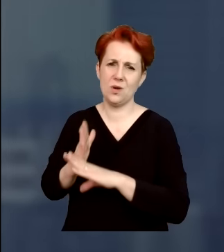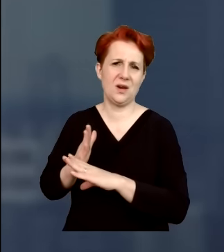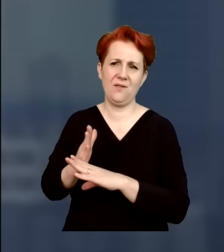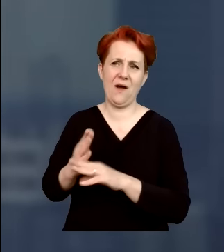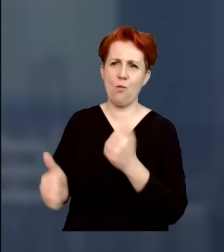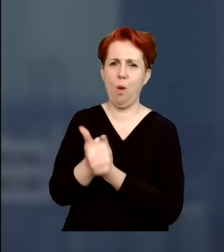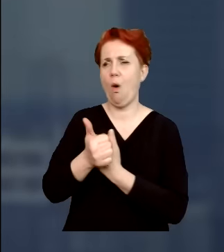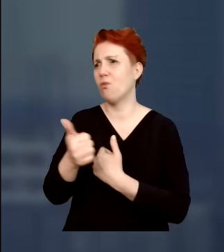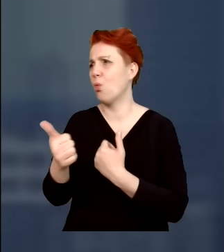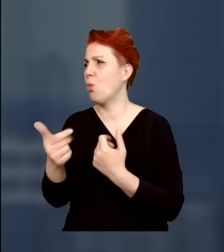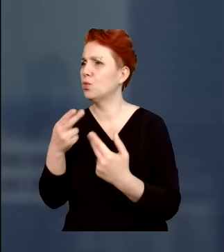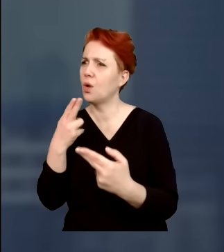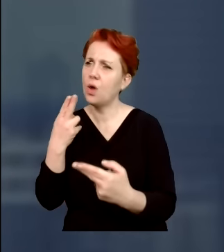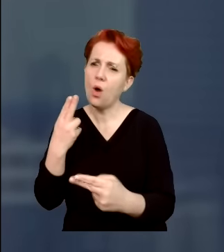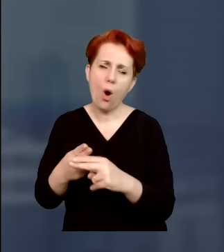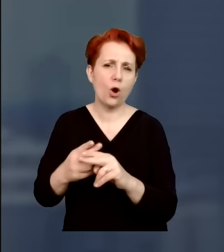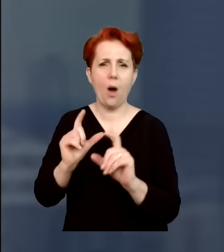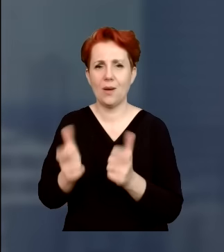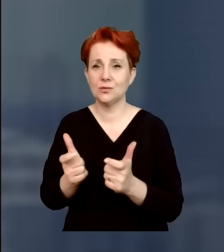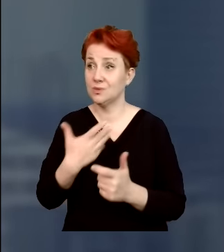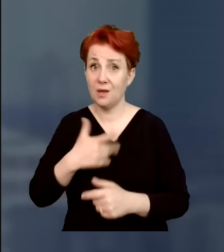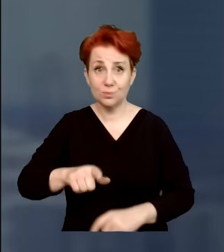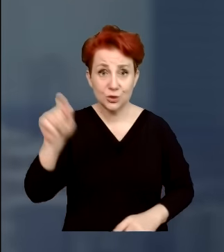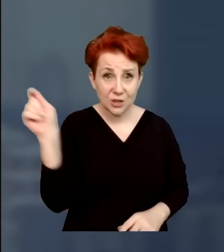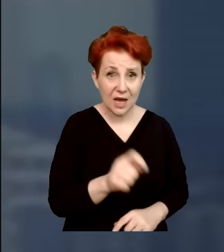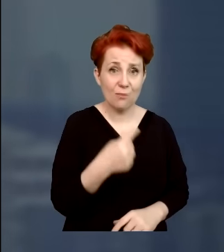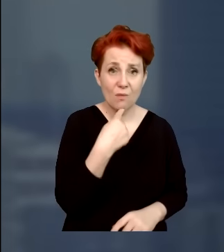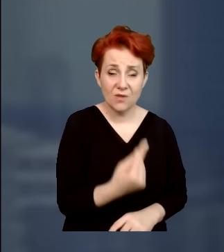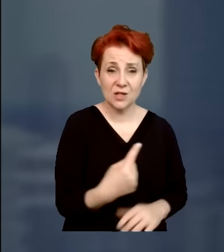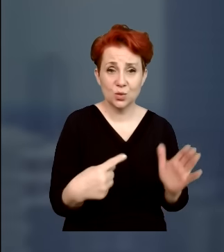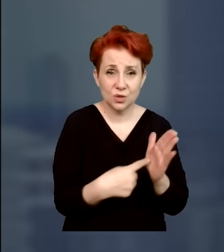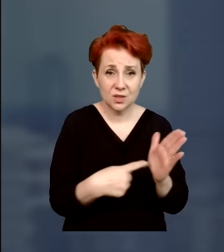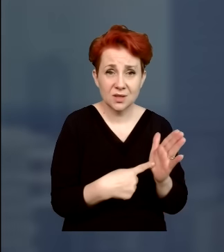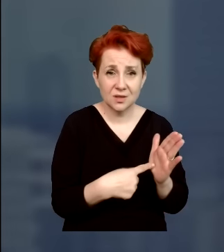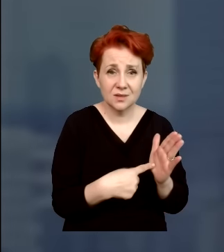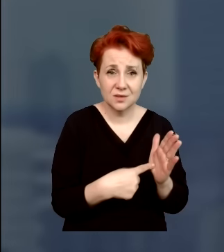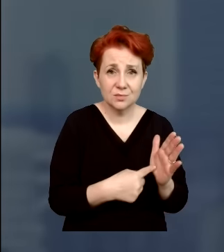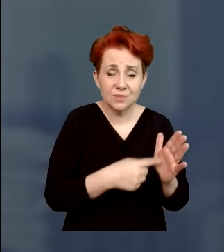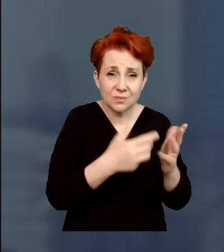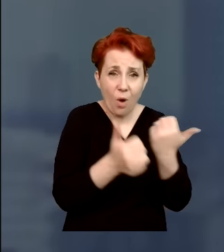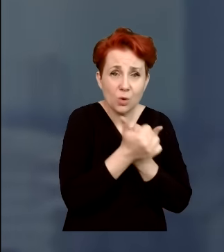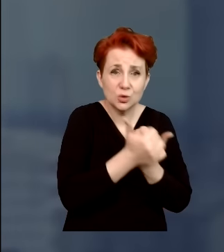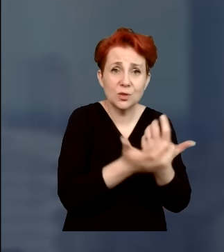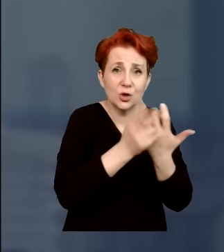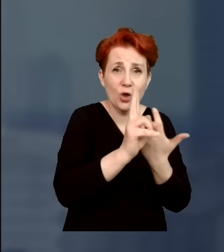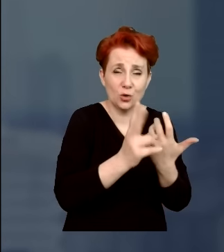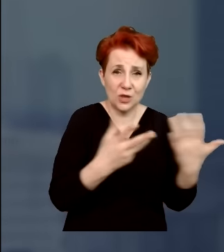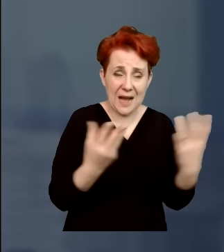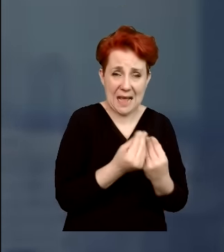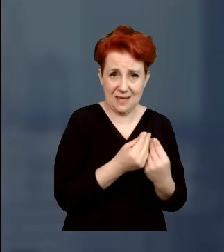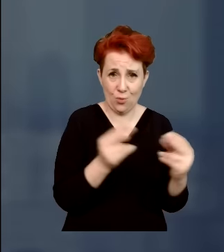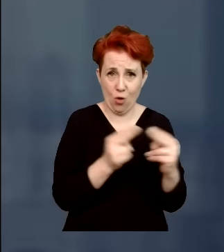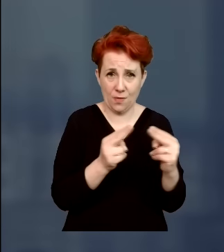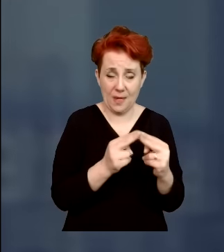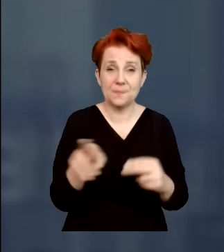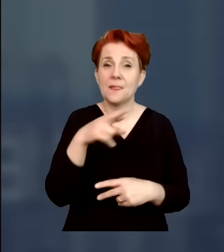jakąś zaporę immunitetową. On przyjechał i powiedział, no chodziło tylko o to, żeby się ktoś ze mną skontaktował. I rzecznik prokuratury